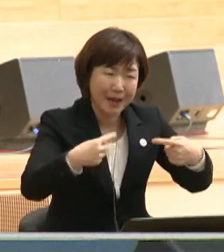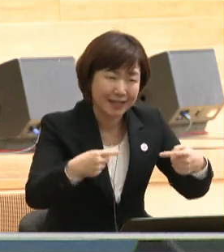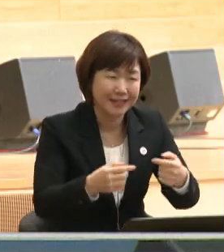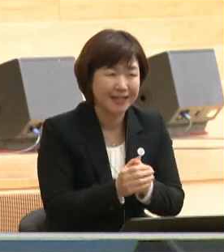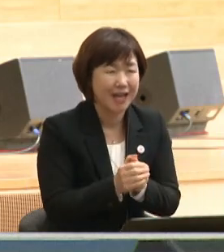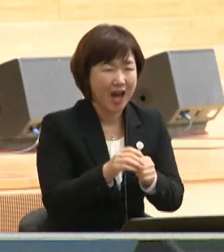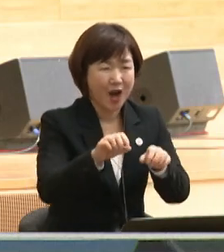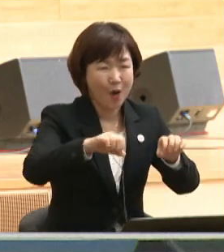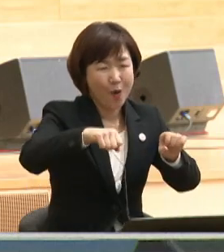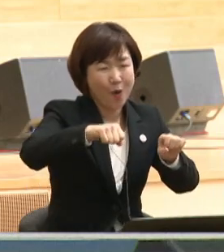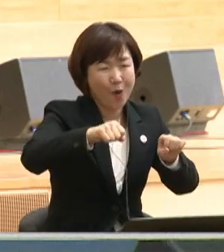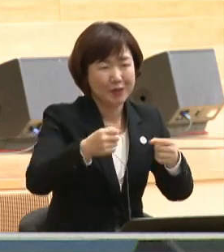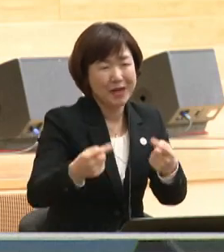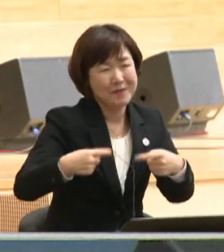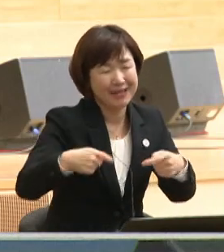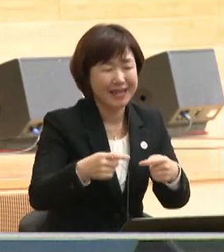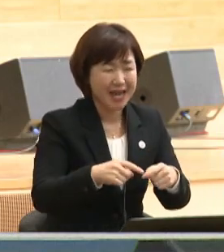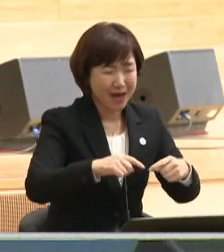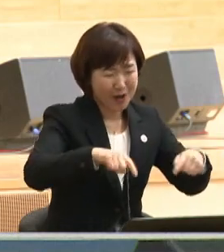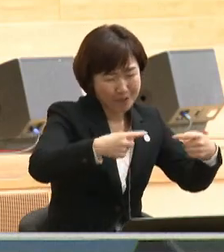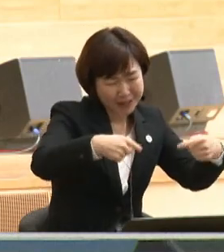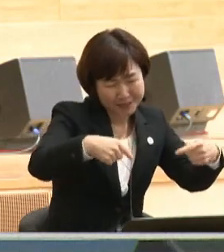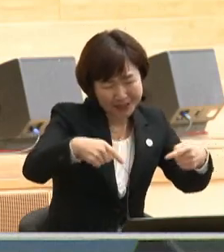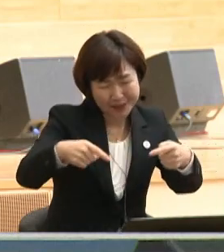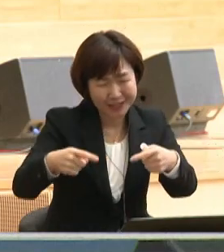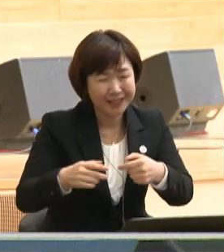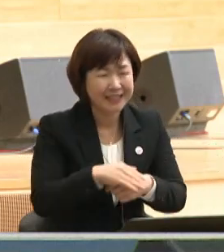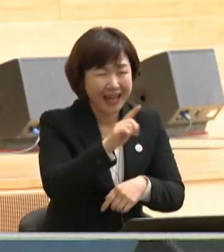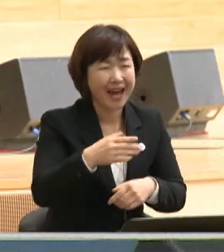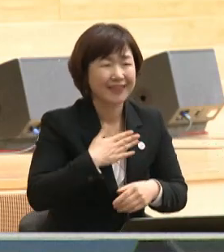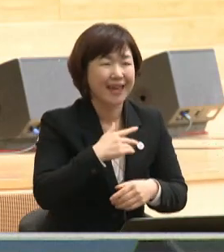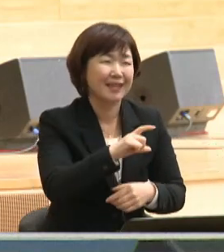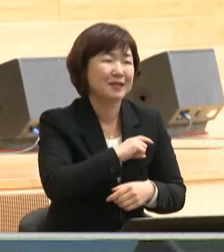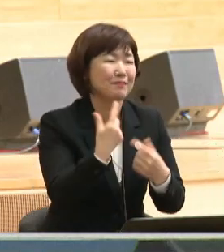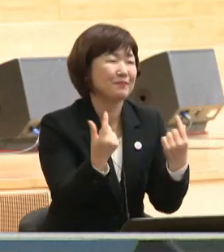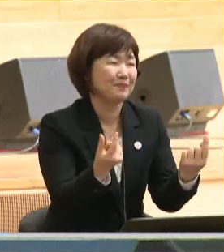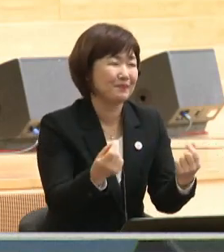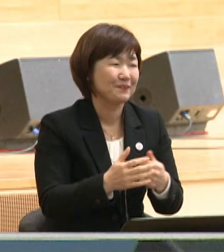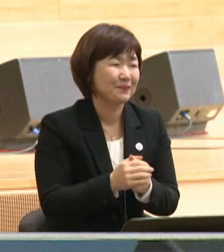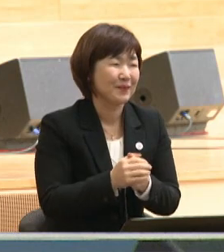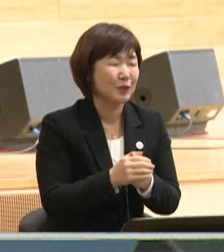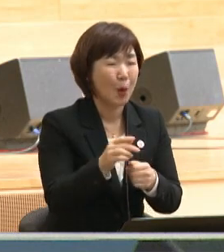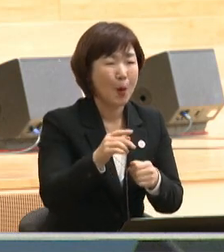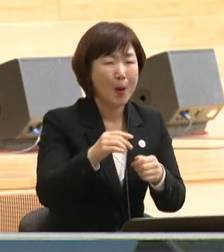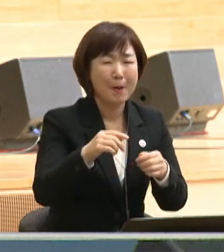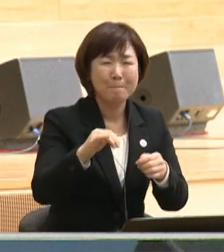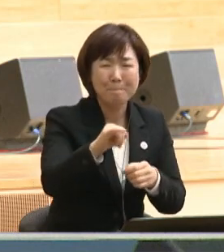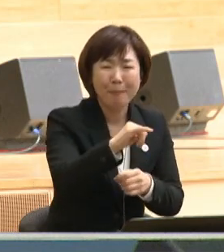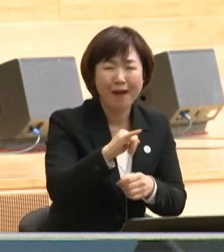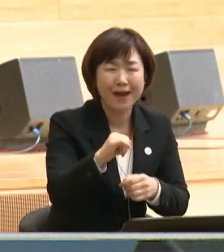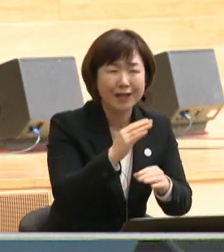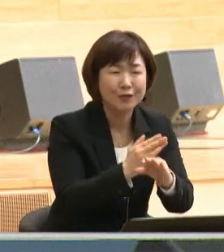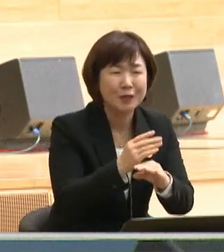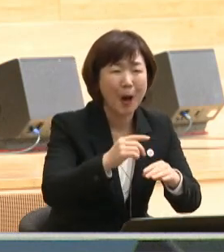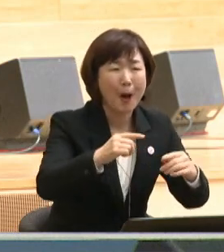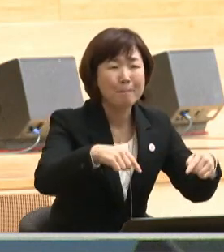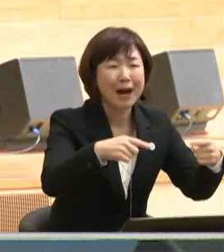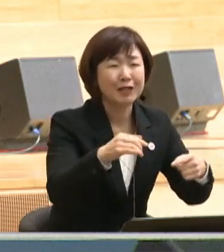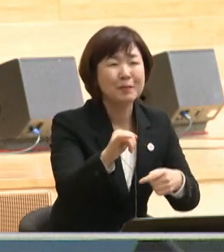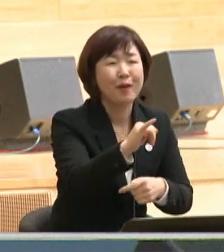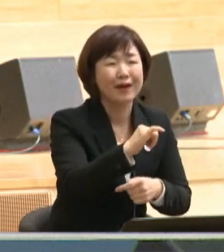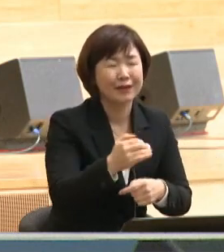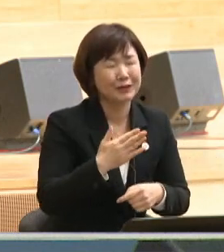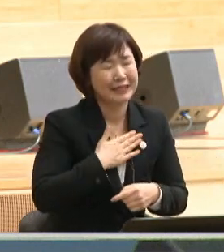오토바이 바퀴 굴러가는 파키라면 전부 다 다 제비야 그리고 벌레 중에 벌레 바퀴벌레도